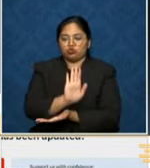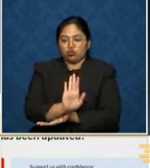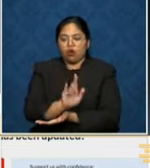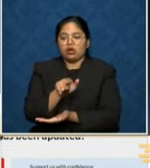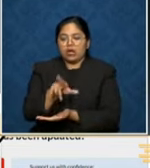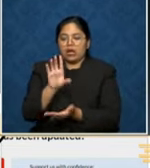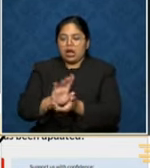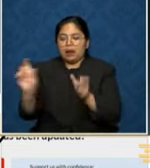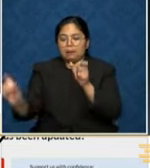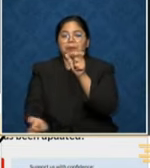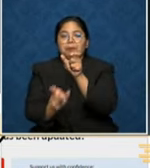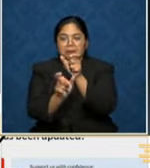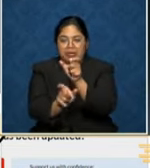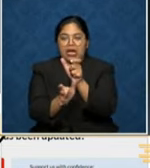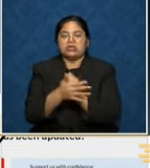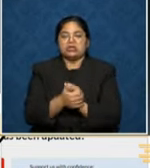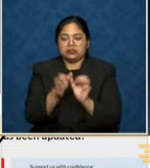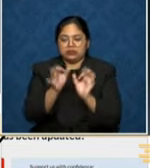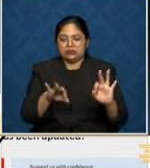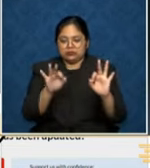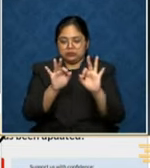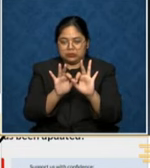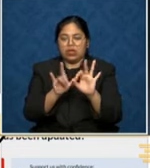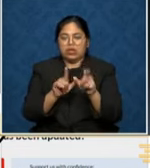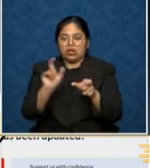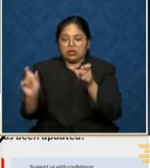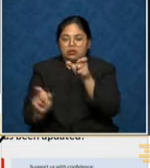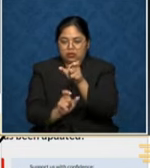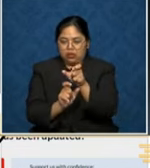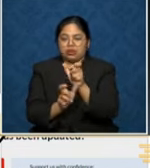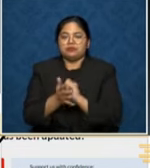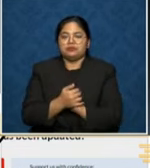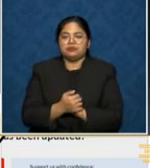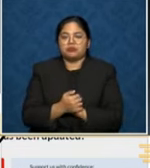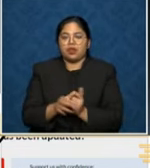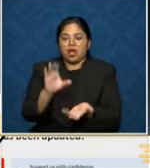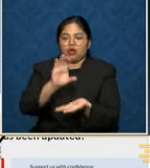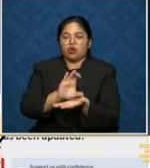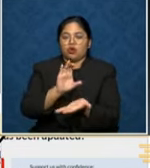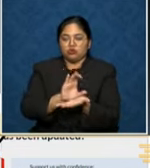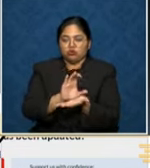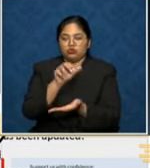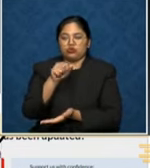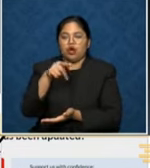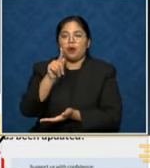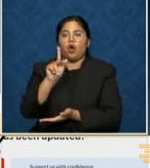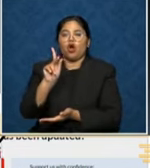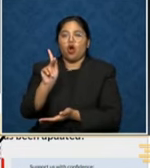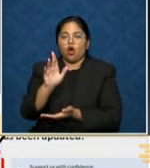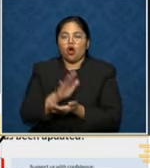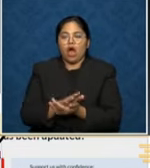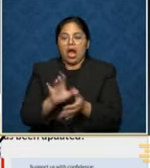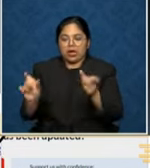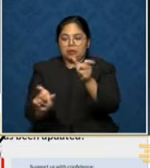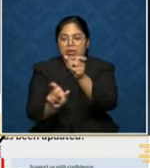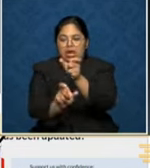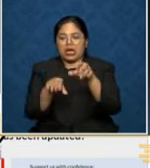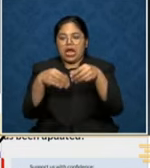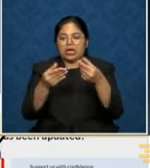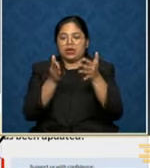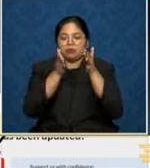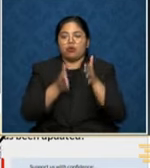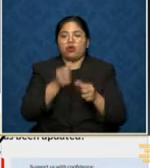กันกองทุนต้องค้ำประกันกองทุนเพื่อเกษตรเพื่อกองทุนสกต้องค้ำประกันให้กับเกษ